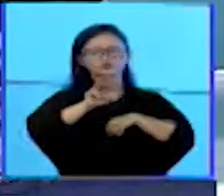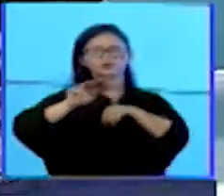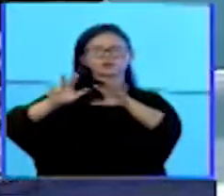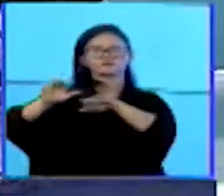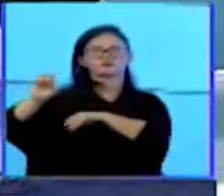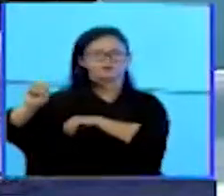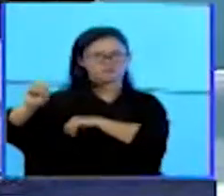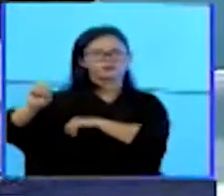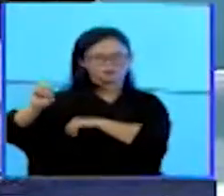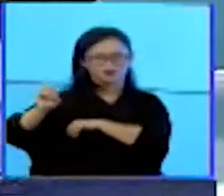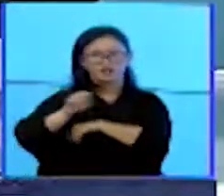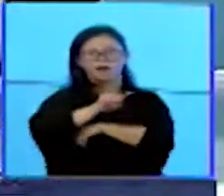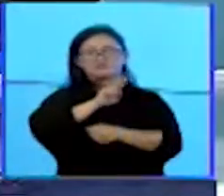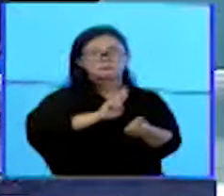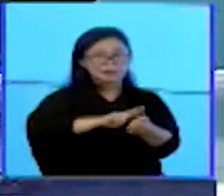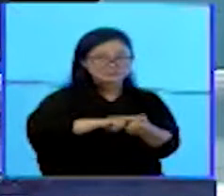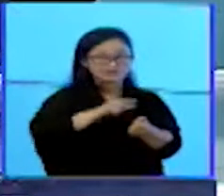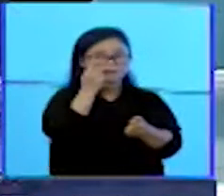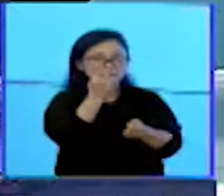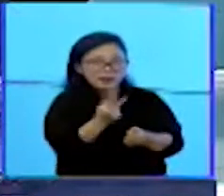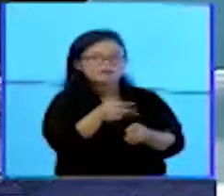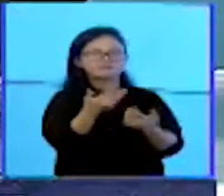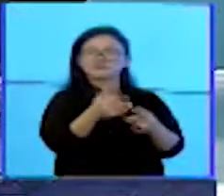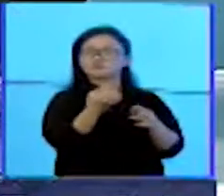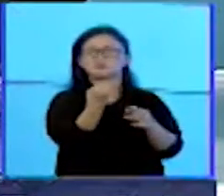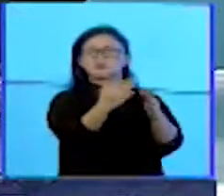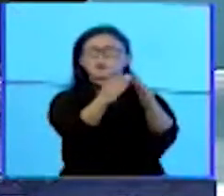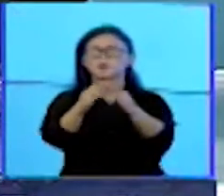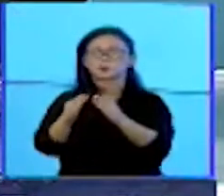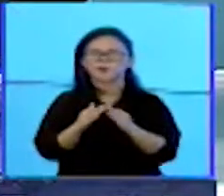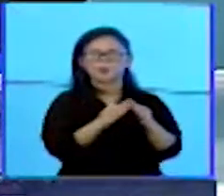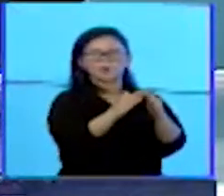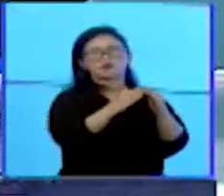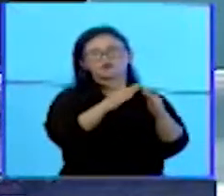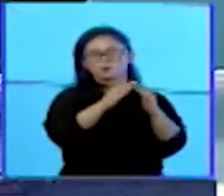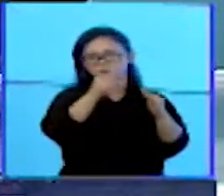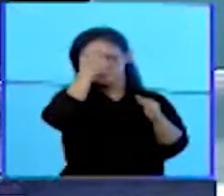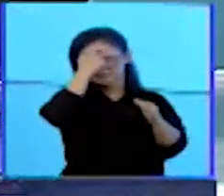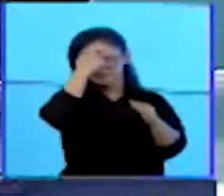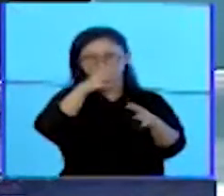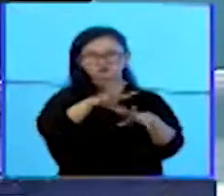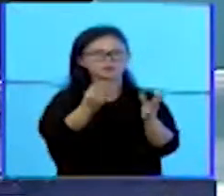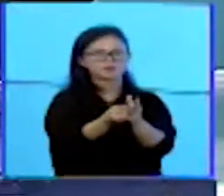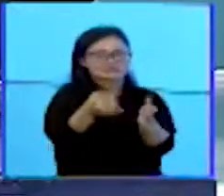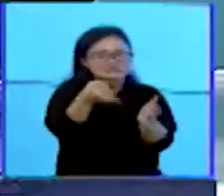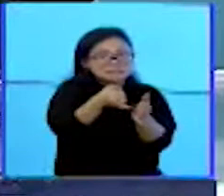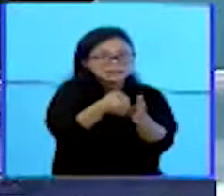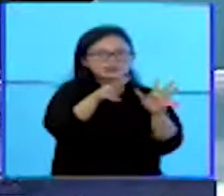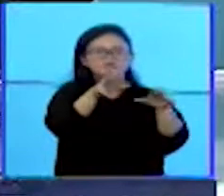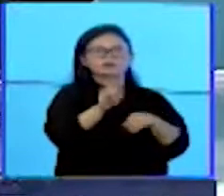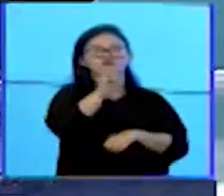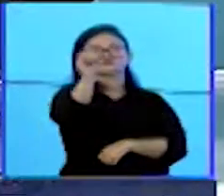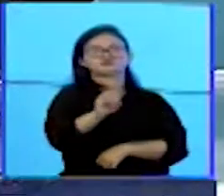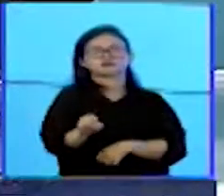7.380 orang. Peningkatan pasien membuat jumlah pasien di sejumlah rumah sakit rujukan telah mencapai lebih dari 90%.